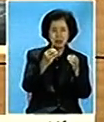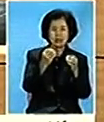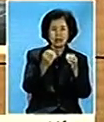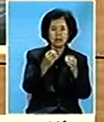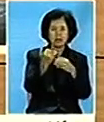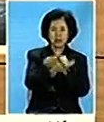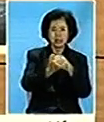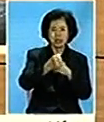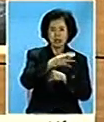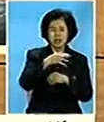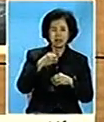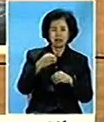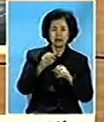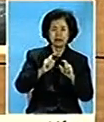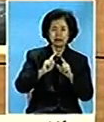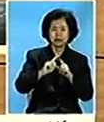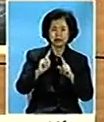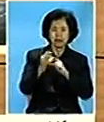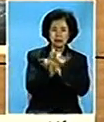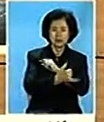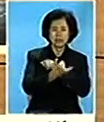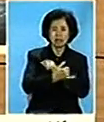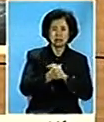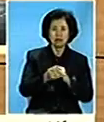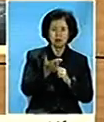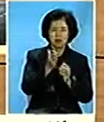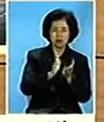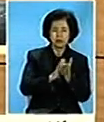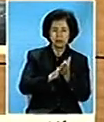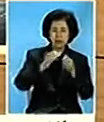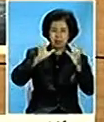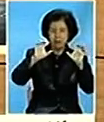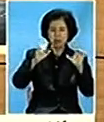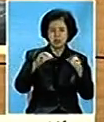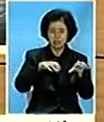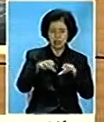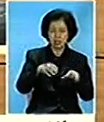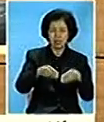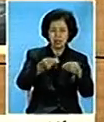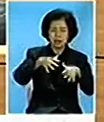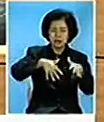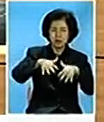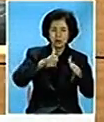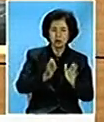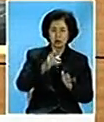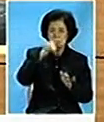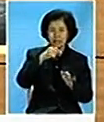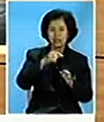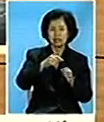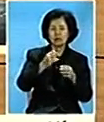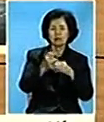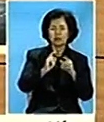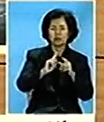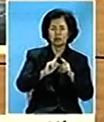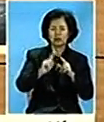ผมขอชื่นชมรัฐบาลก่อนนะครับว่าที่รัฐบาลได้มีนโยบายในการที่จัดให้พี่น้องประชาชนคนไทยซึ่งอยู่ในต่างประเทศ